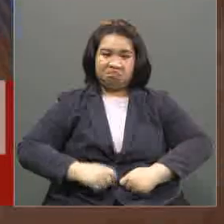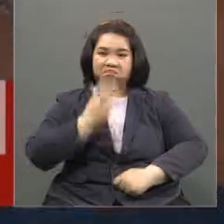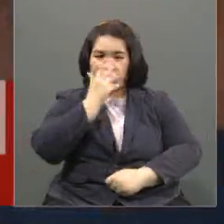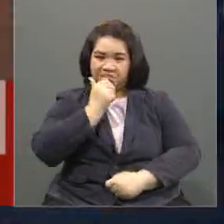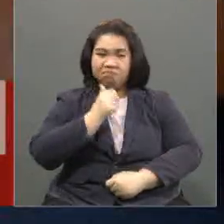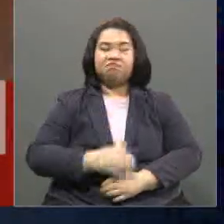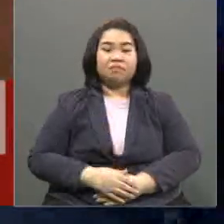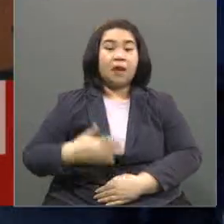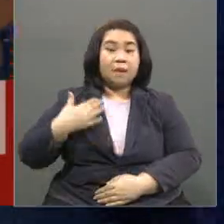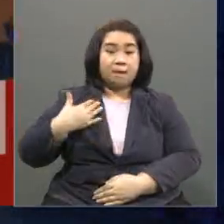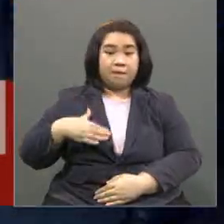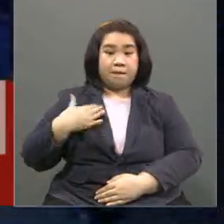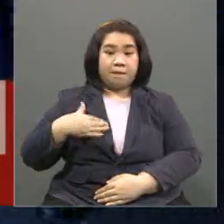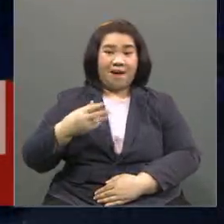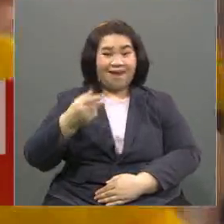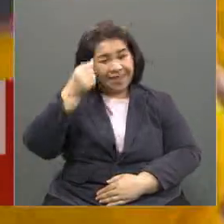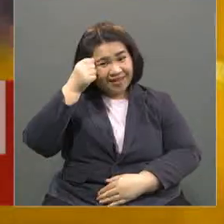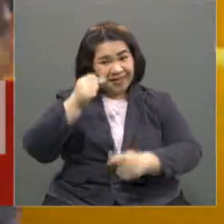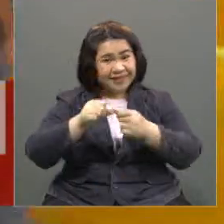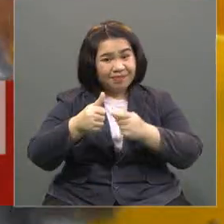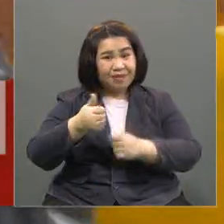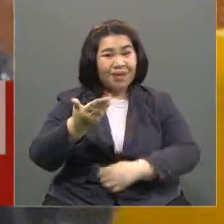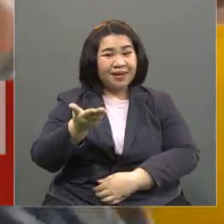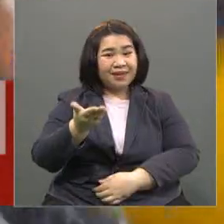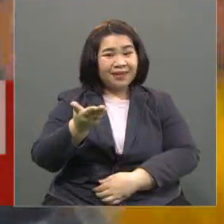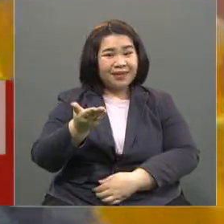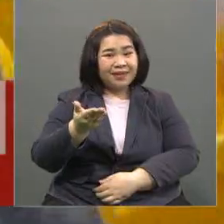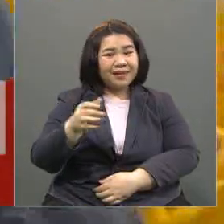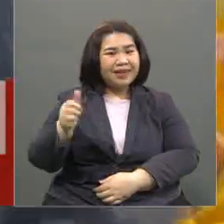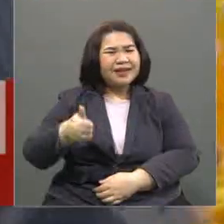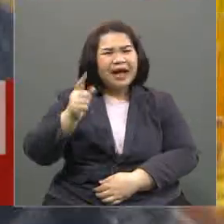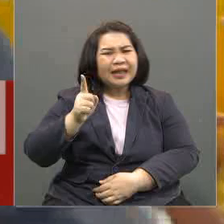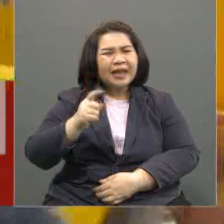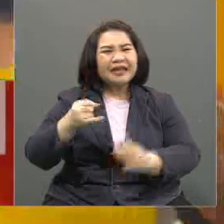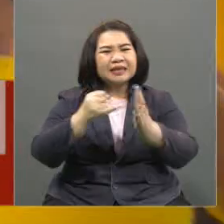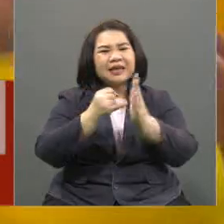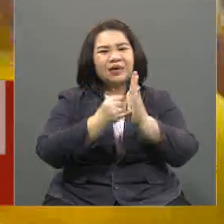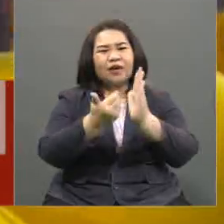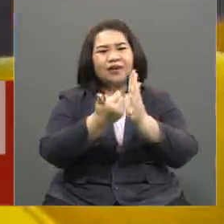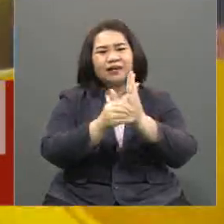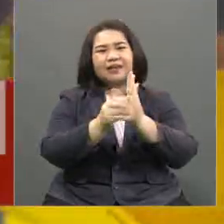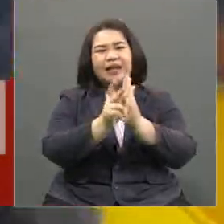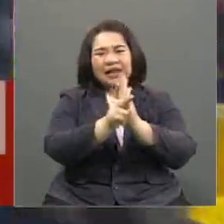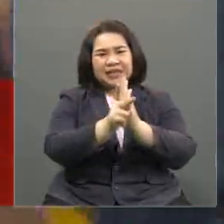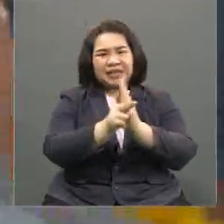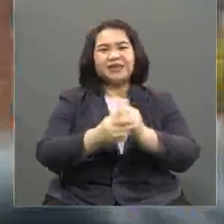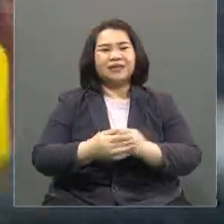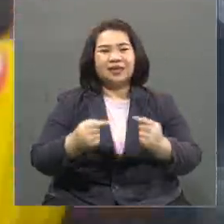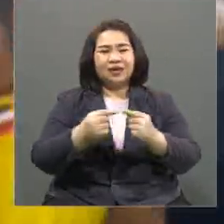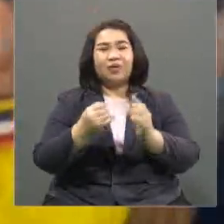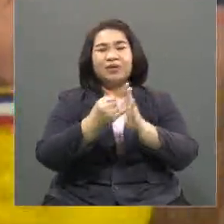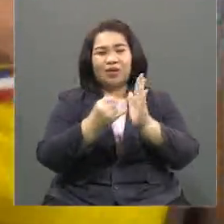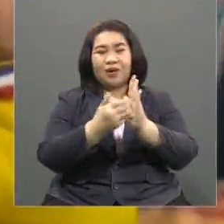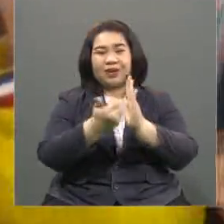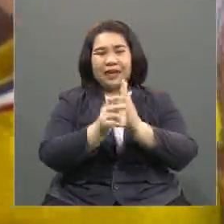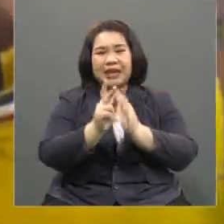ผืนนี้คุณผู้ชมหากจำกันได้เนี่ยท่านนายกเนี่ยได้มาจากที่จังหวัดกาฬสินธุ์อย่างภาพที่เห็นนี่แหละอันนี้เป็นตอนที่ลงพื้นที่กาฬสินธุ์นั่นเอง